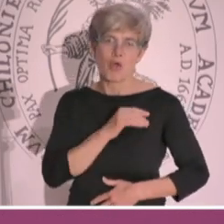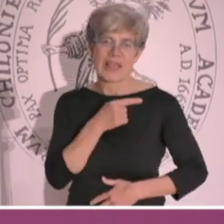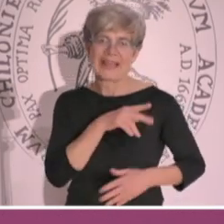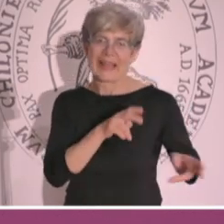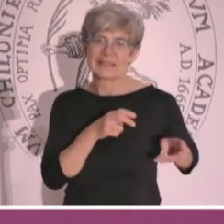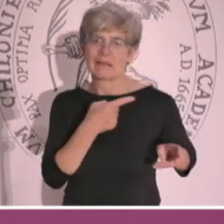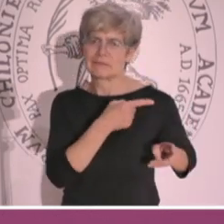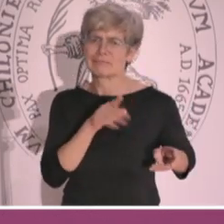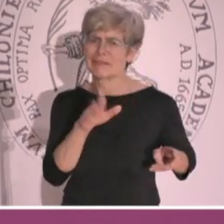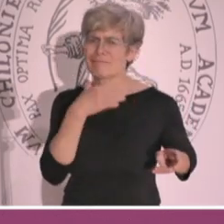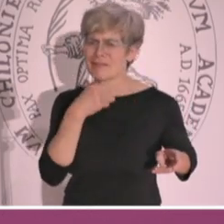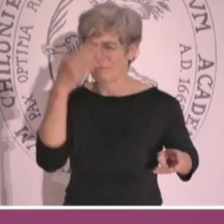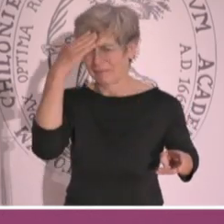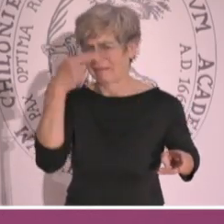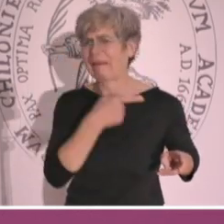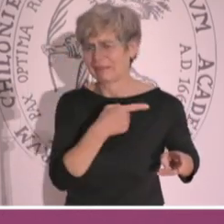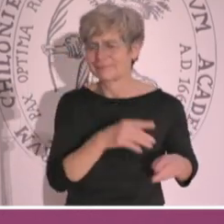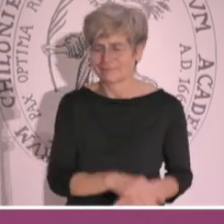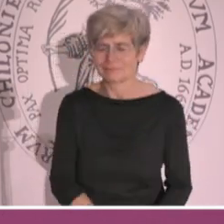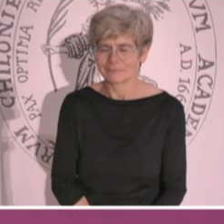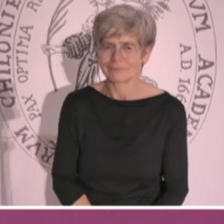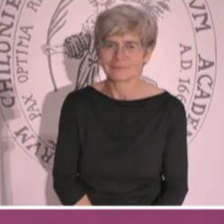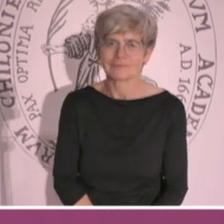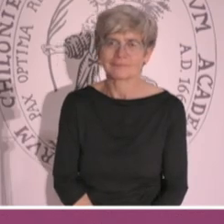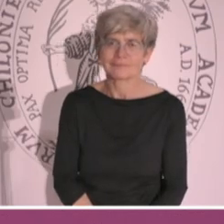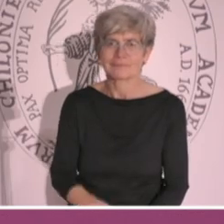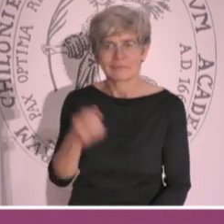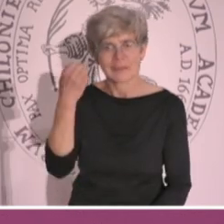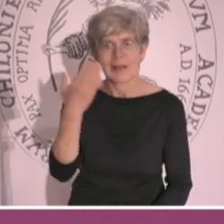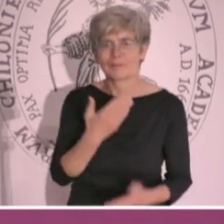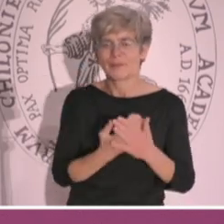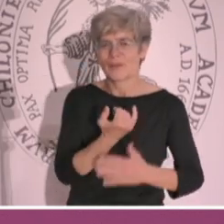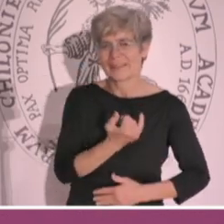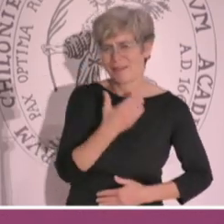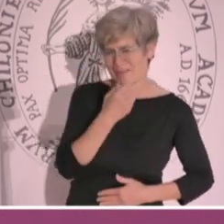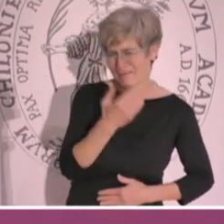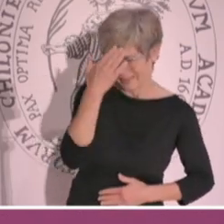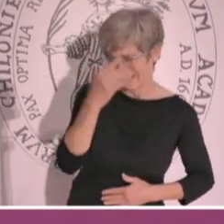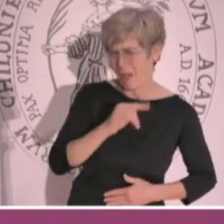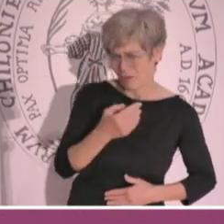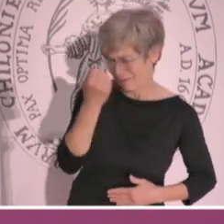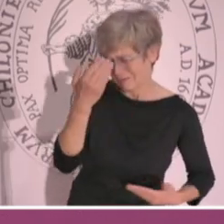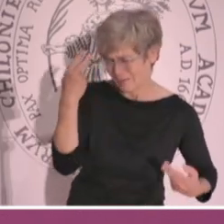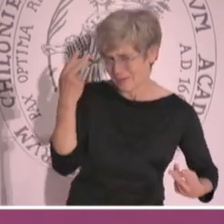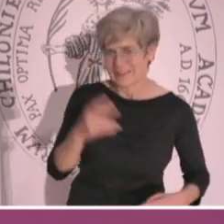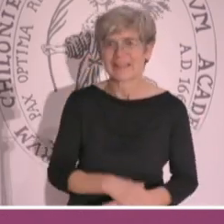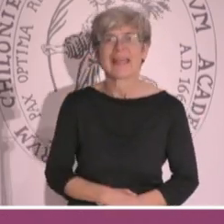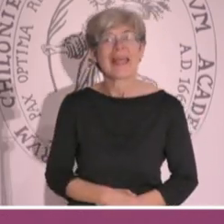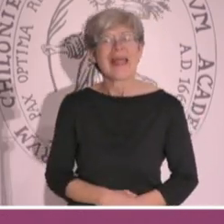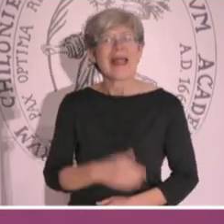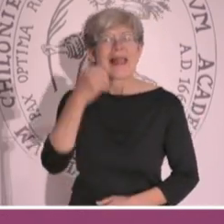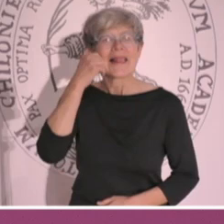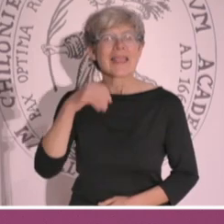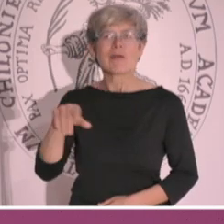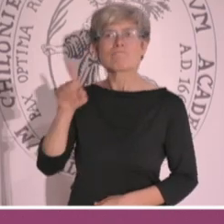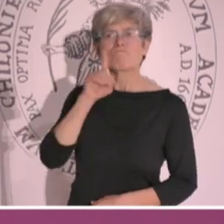bestens aus mit den Bedürfnissen der Eltern im Studium und natürlich auch mit denen der Kinder, das ist klar. Liebe Mütter und Väter,